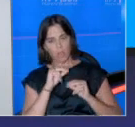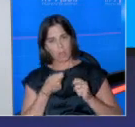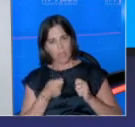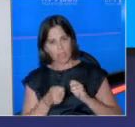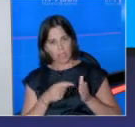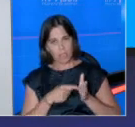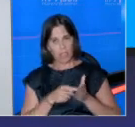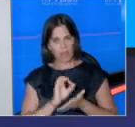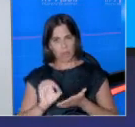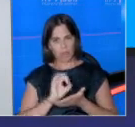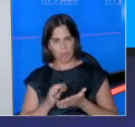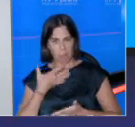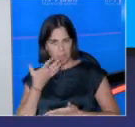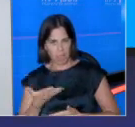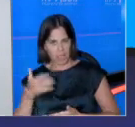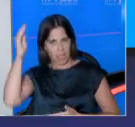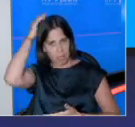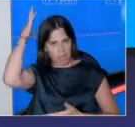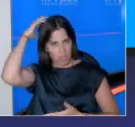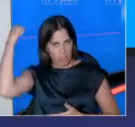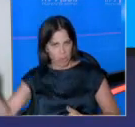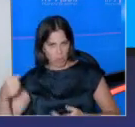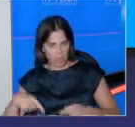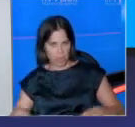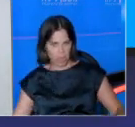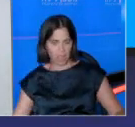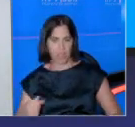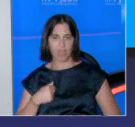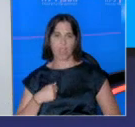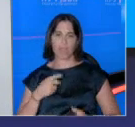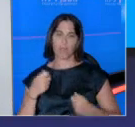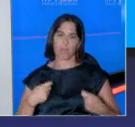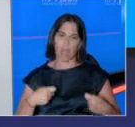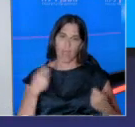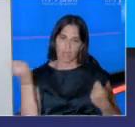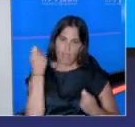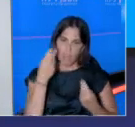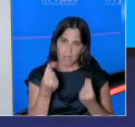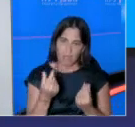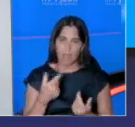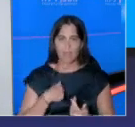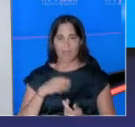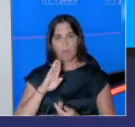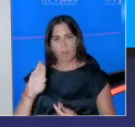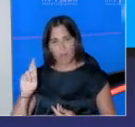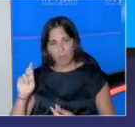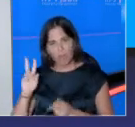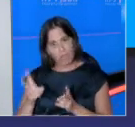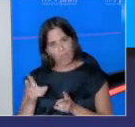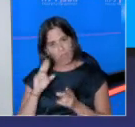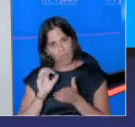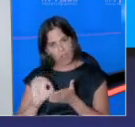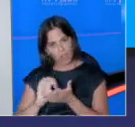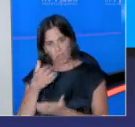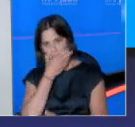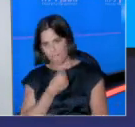כותבים דברים מגעילים, בנט יוריד את הכיפה והציצית, מחר את השבת בכסף וכו' וכו'. אז בי, בנימין ראובן, אפשר לכתוב גם דברים בצורה יפה, כי